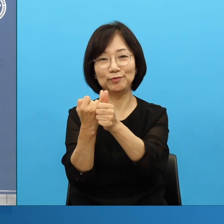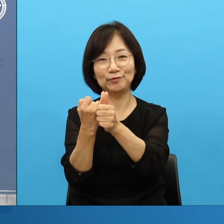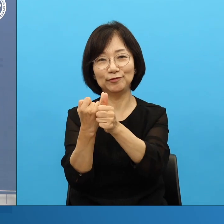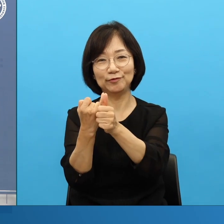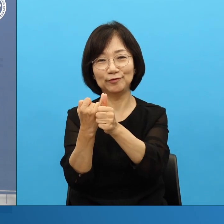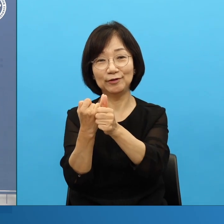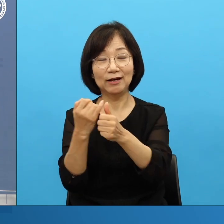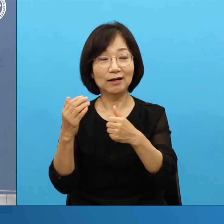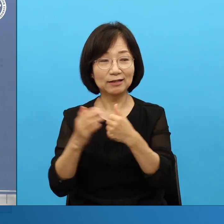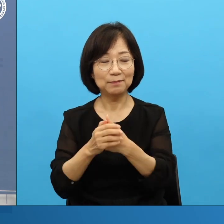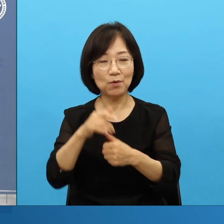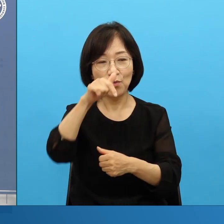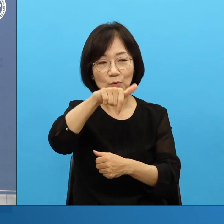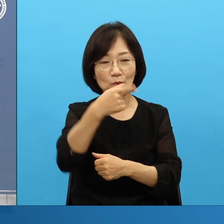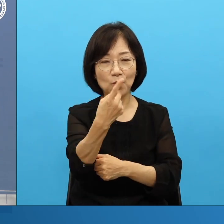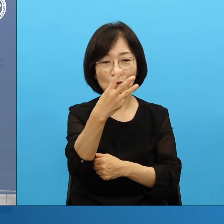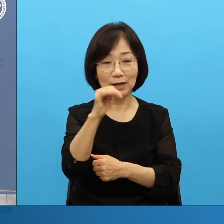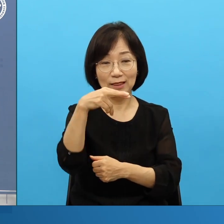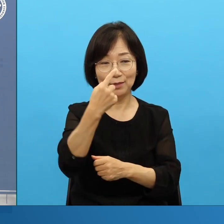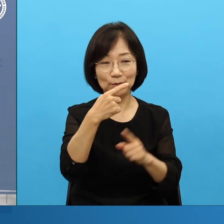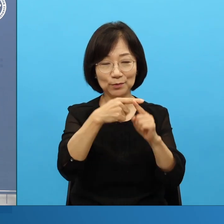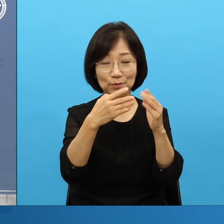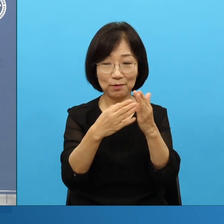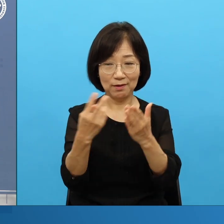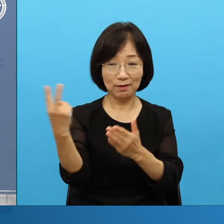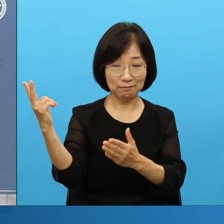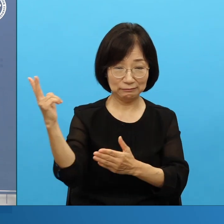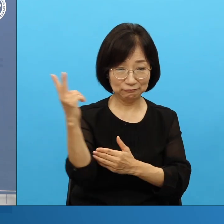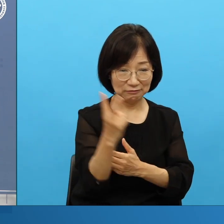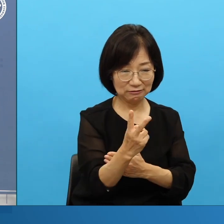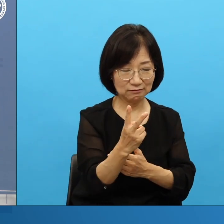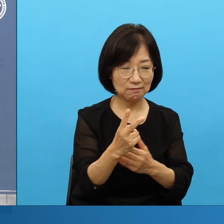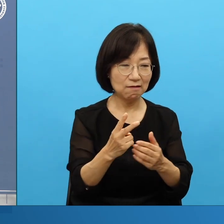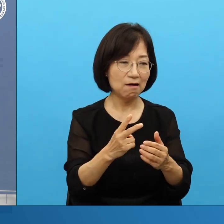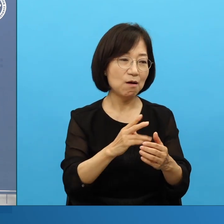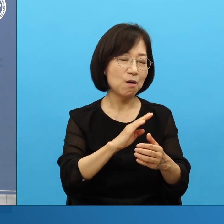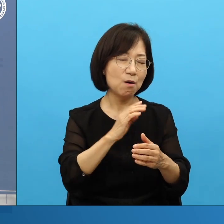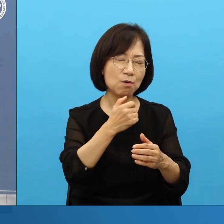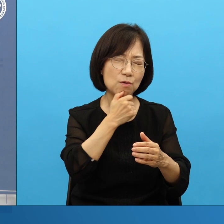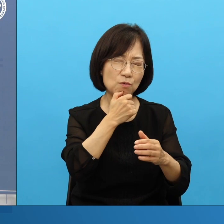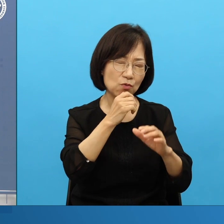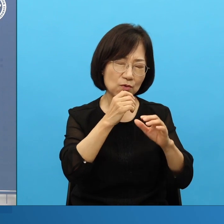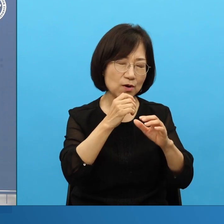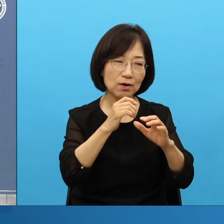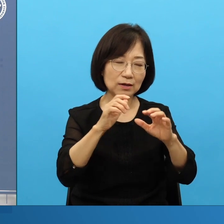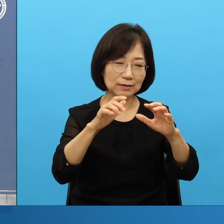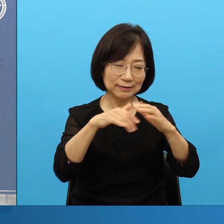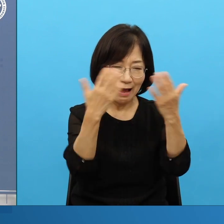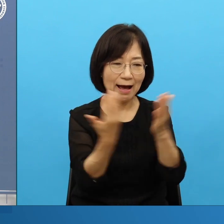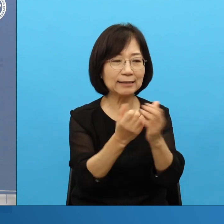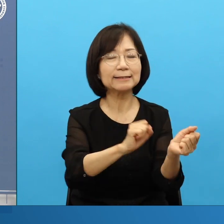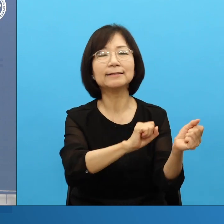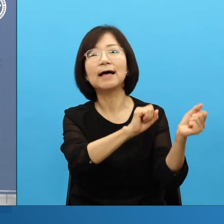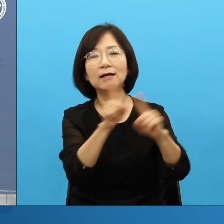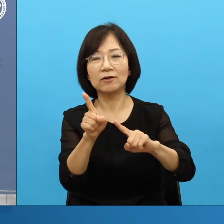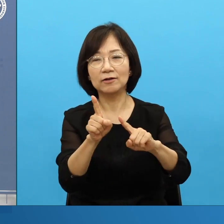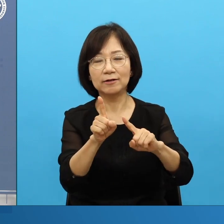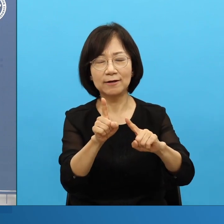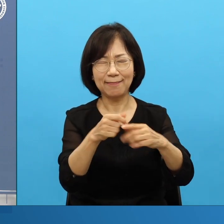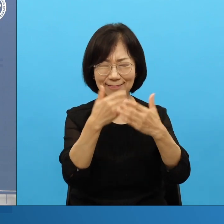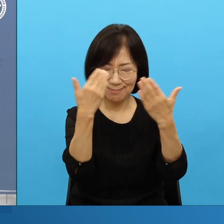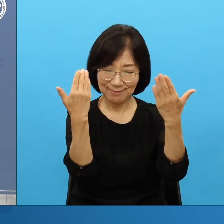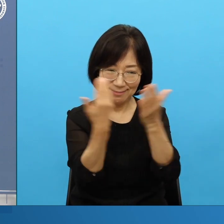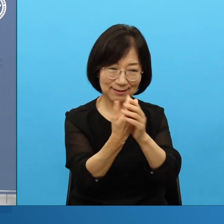일을 이 고린도 교회 했다니까요. And so the greatest work of saving Rome was done by this church of Corinth. 그 뭐 싸우던 많은 사람은 어떻게 됐겠습니까? 그건 알